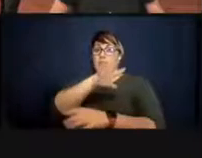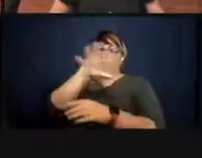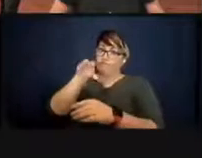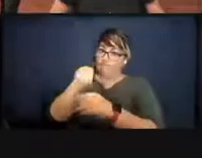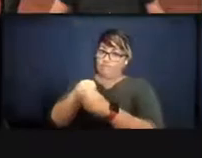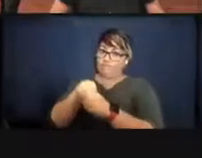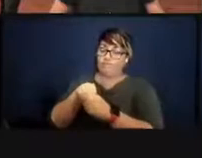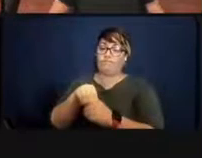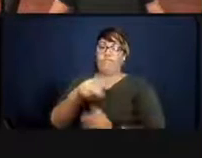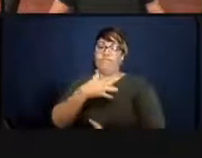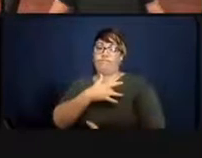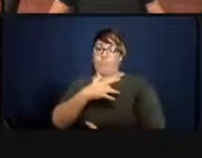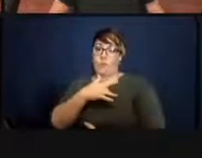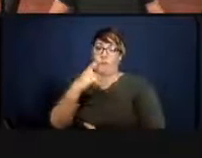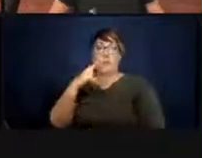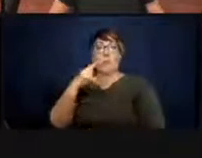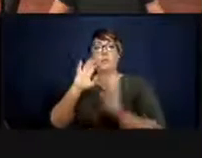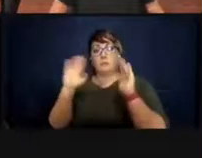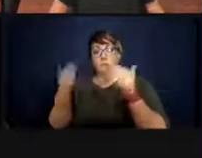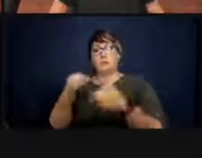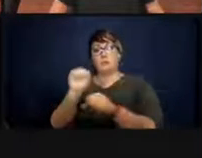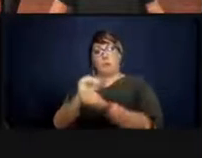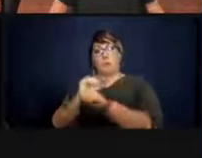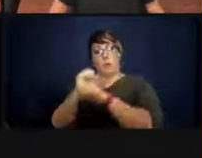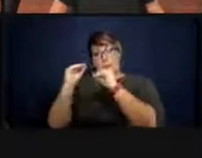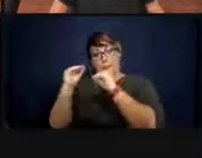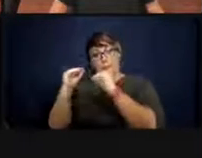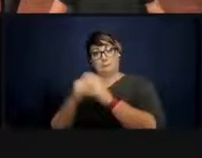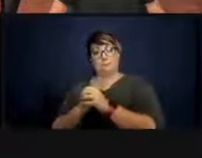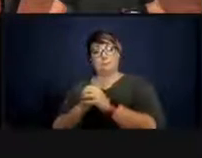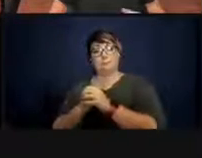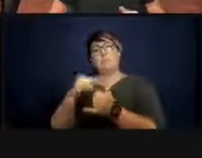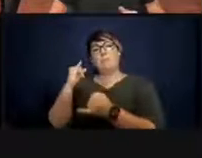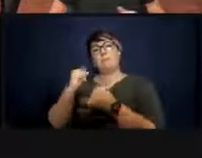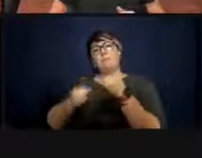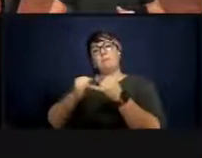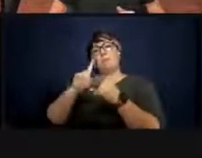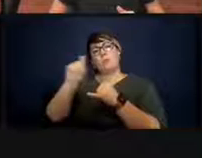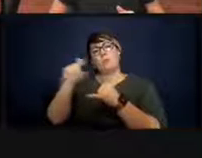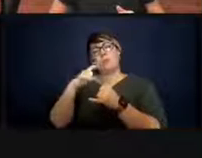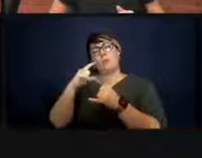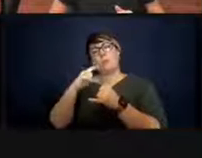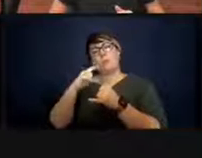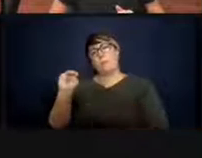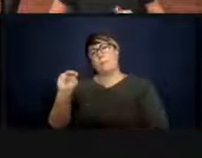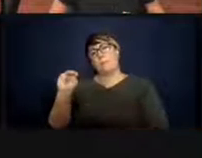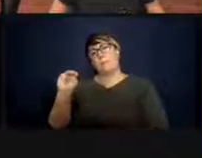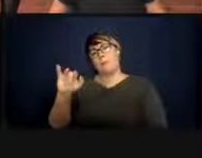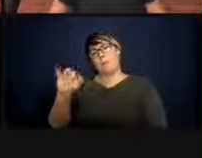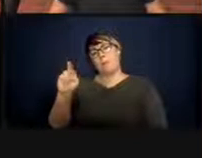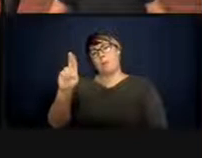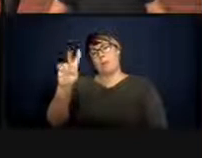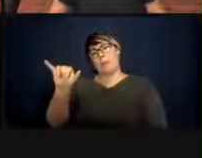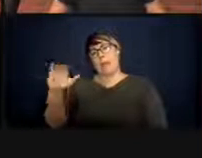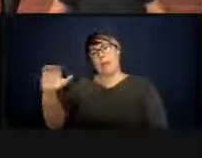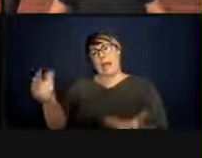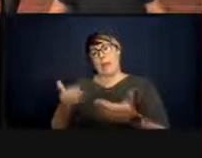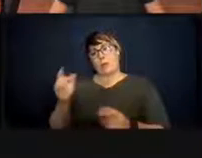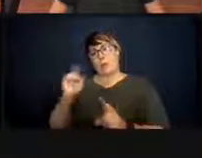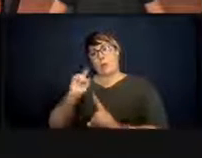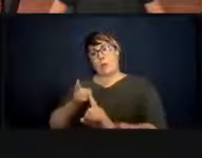لديهم الشغف للعمل. وسؤالي الأخير يتمحور على توظيف الأقليات.